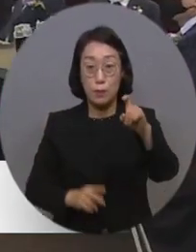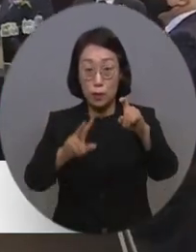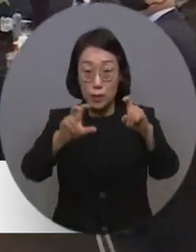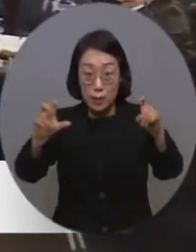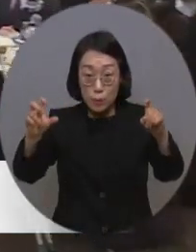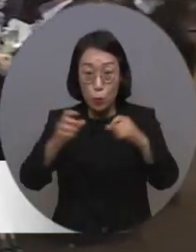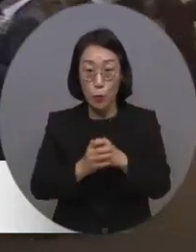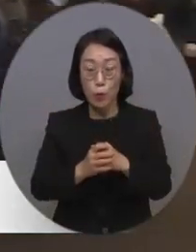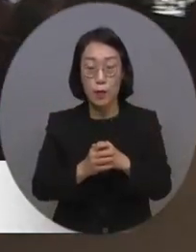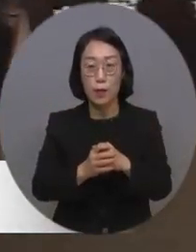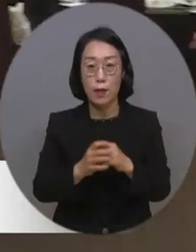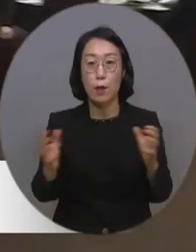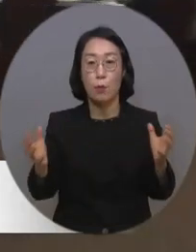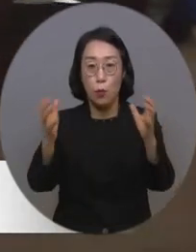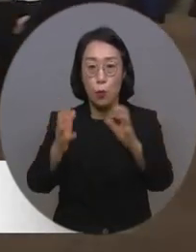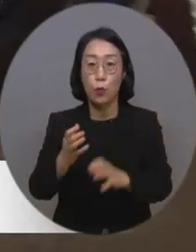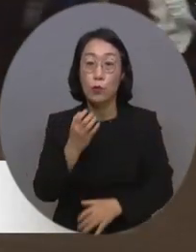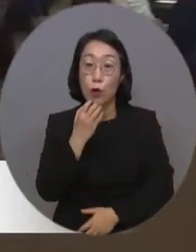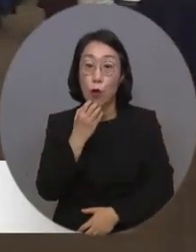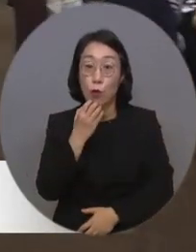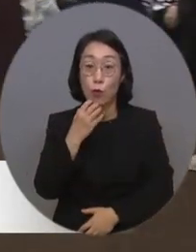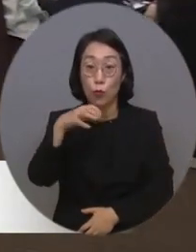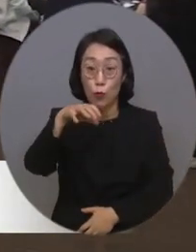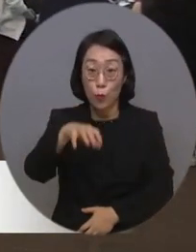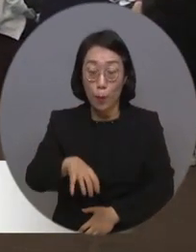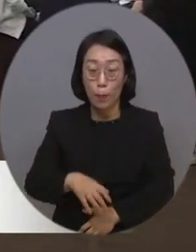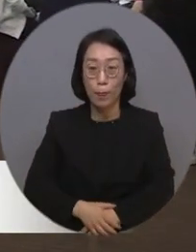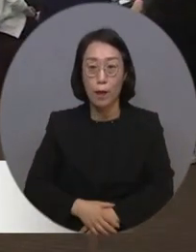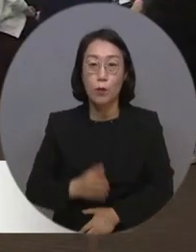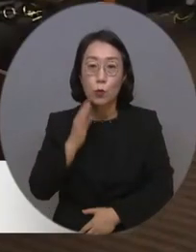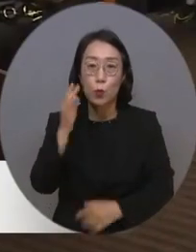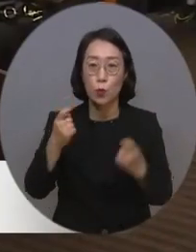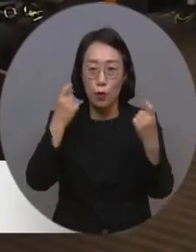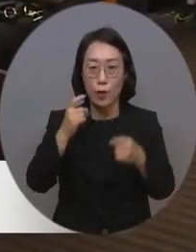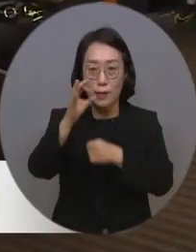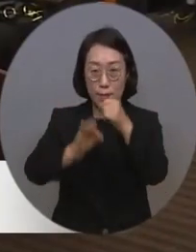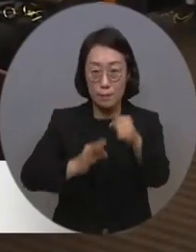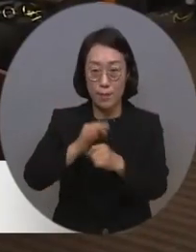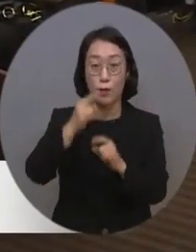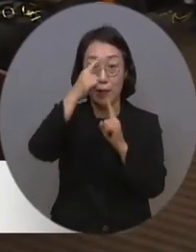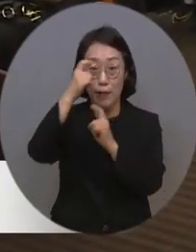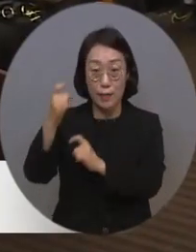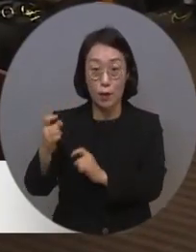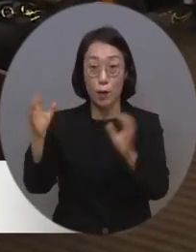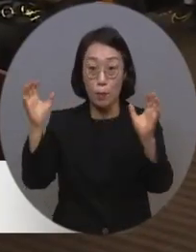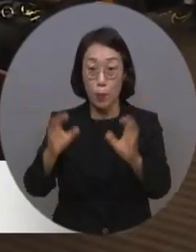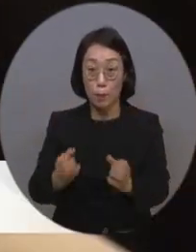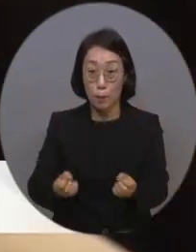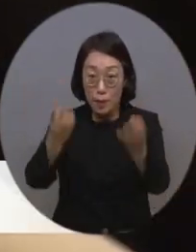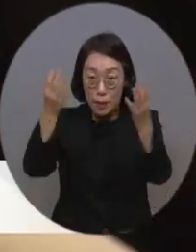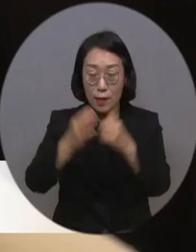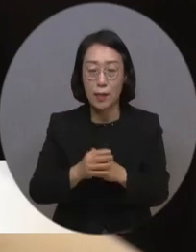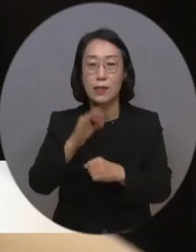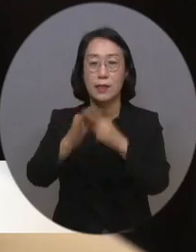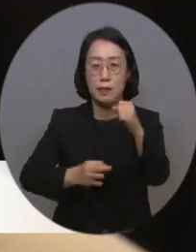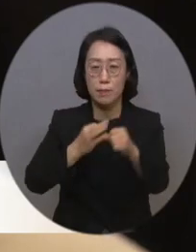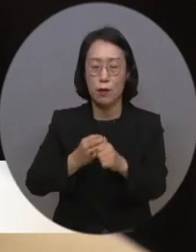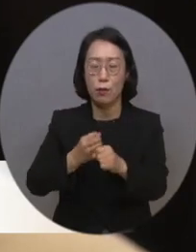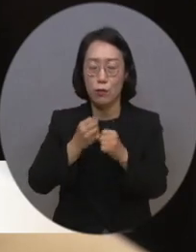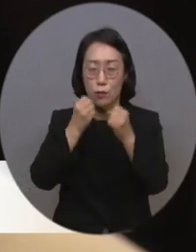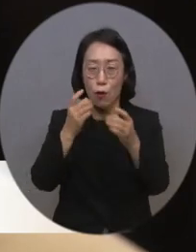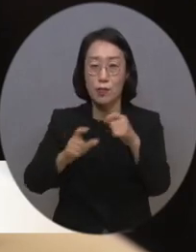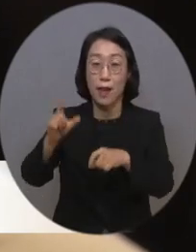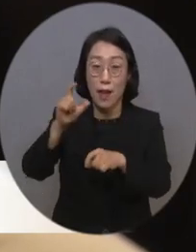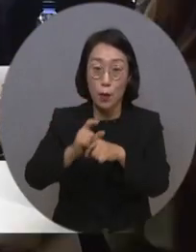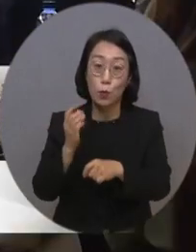기아는 여의도 서울시티클럽에서 초록여행 출범 10주년 기념식 함께한 10년 더 새로운